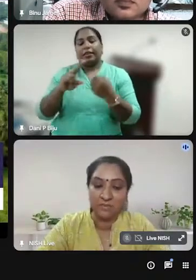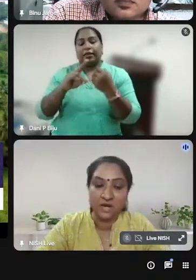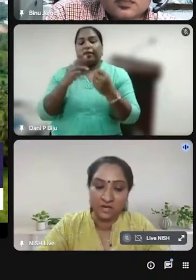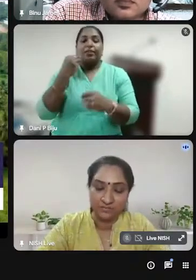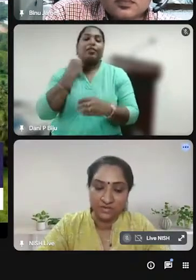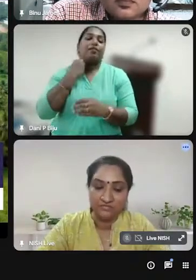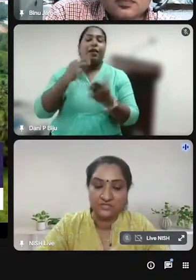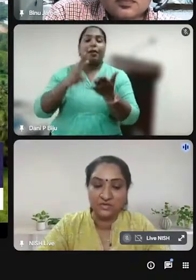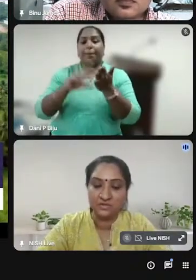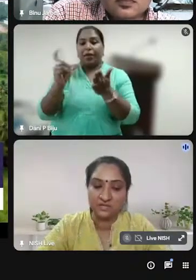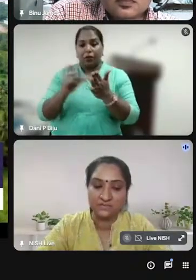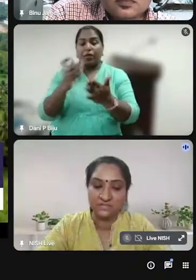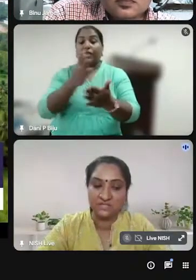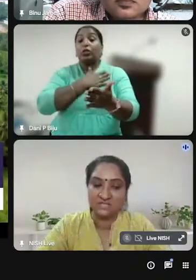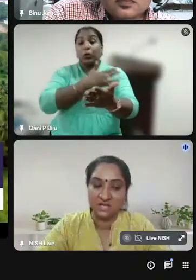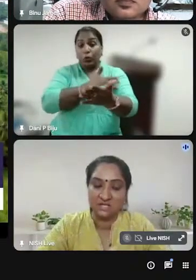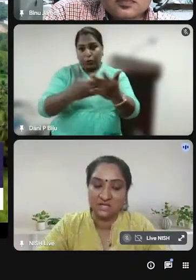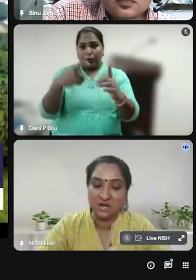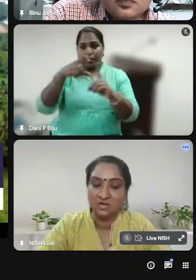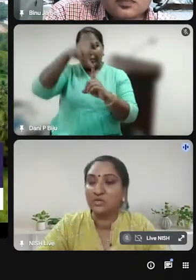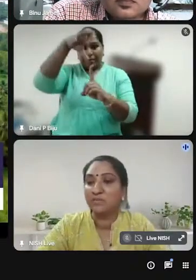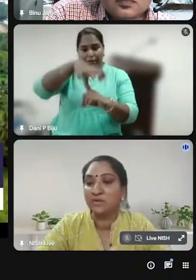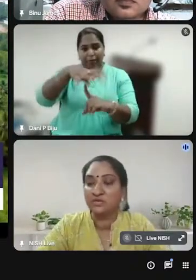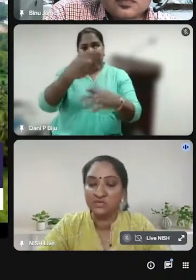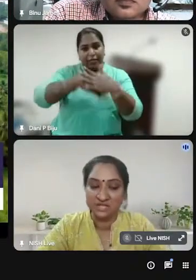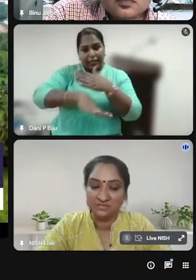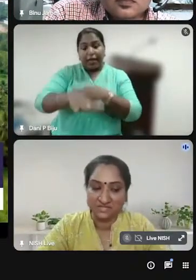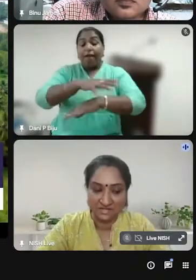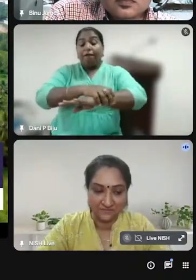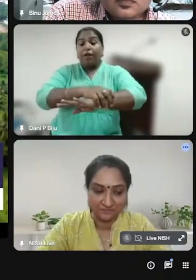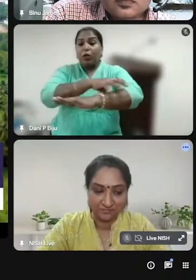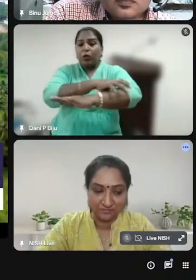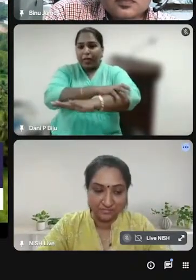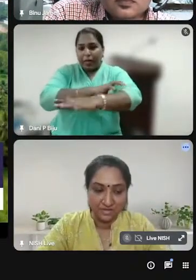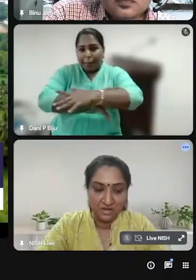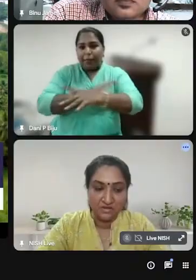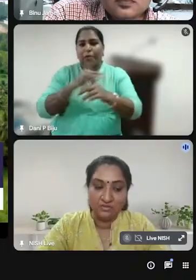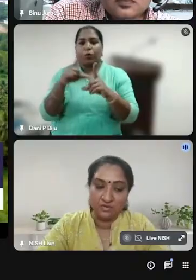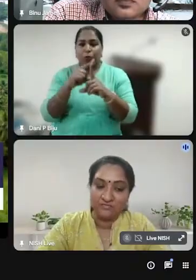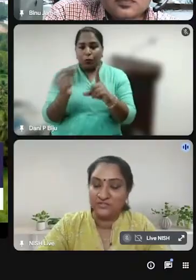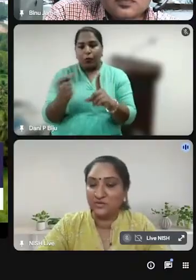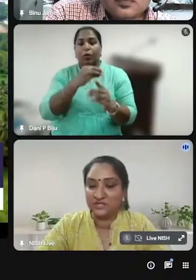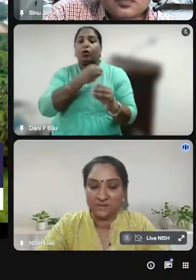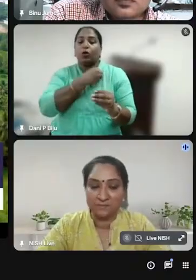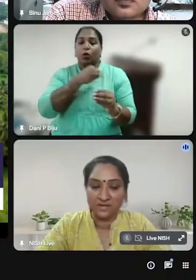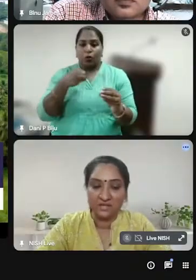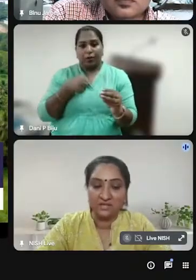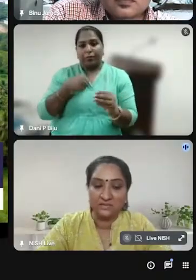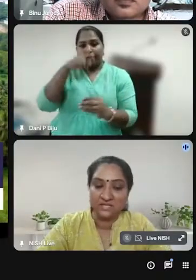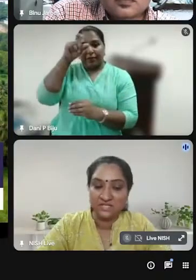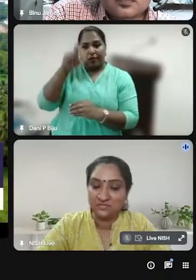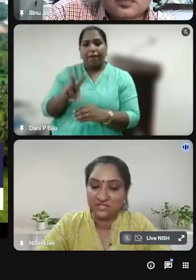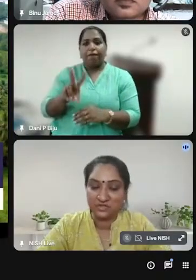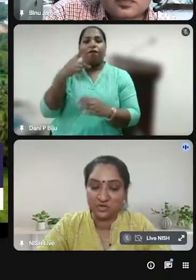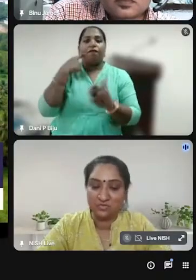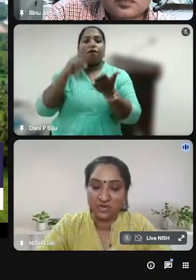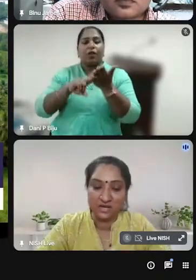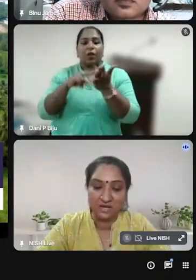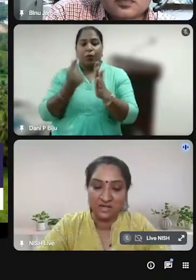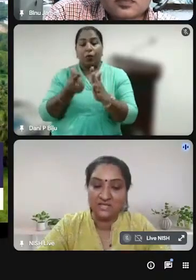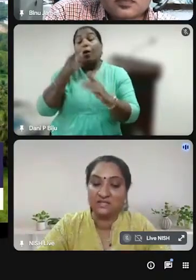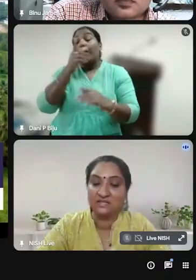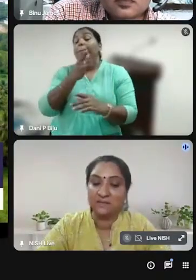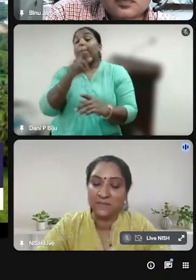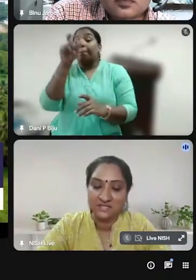സർജറി വിഭാഗം ഫിസിയോതെറാപ്പിസ്റ്റ് ഇൻചാർജ് ഡോക്ടർ ബിനു ജെയിംസ് ആണ്. ന്യൂറോ ഫിസിയോതെറാപ്പിയിൽ 25